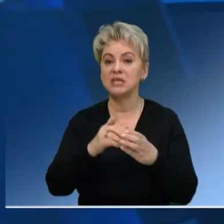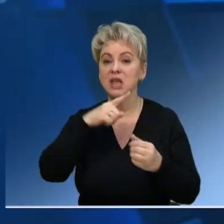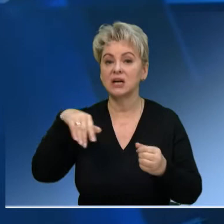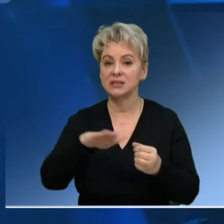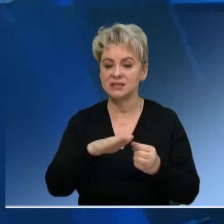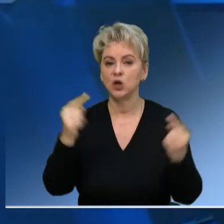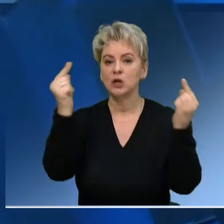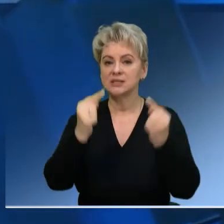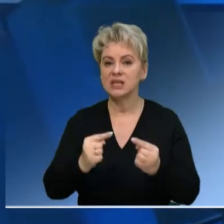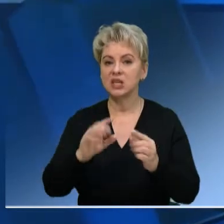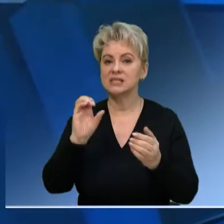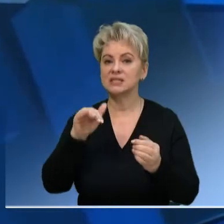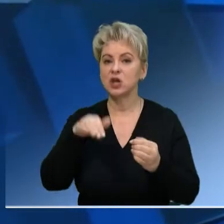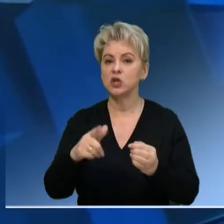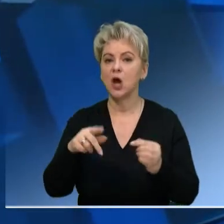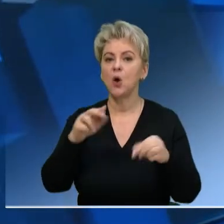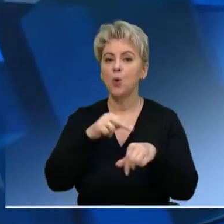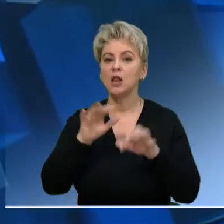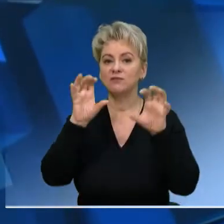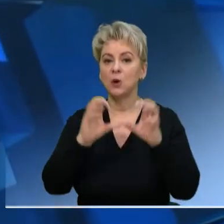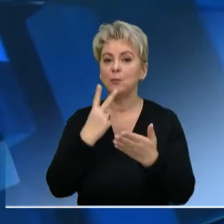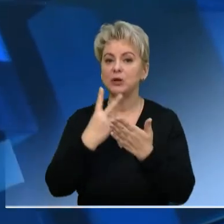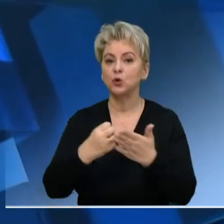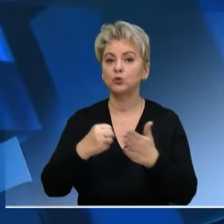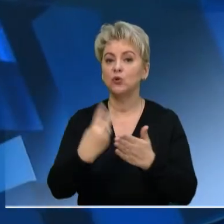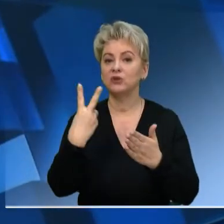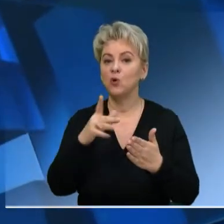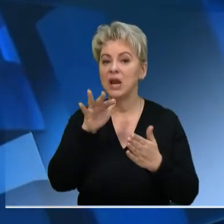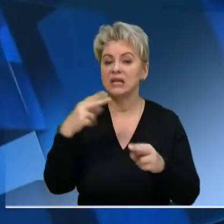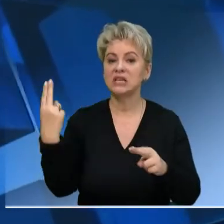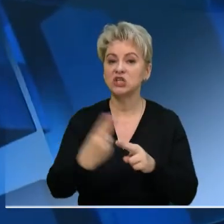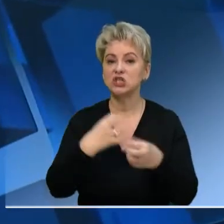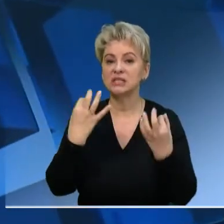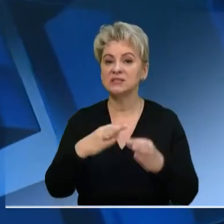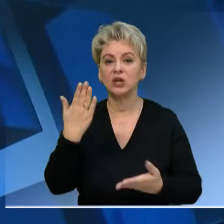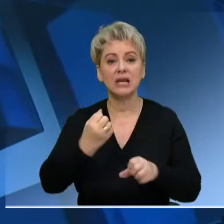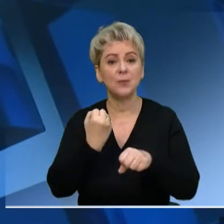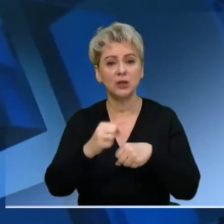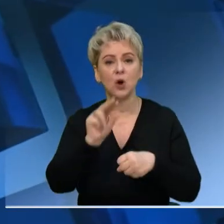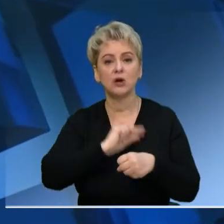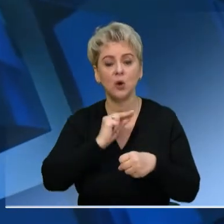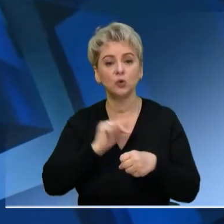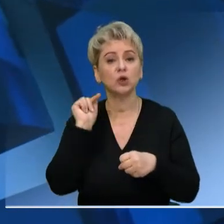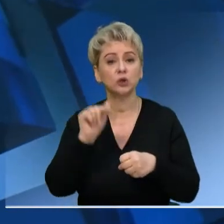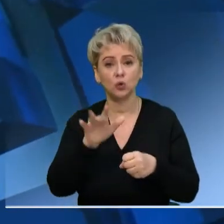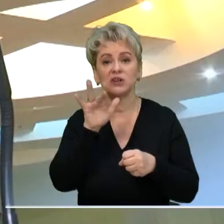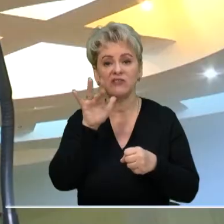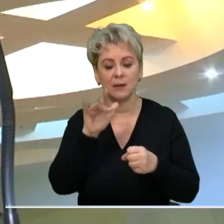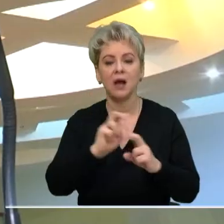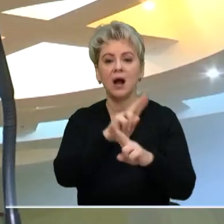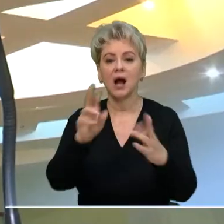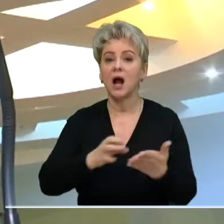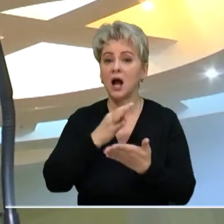России. Соответствующая статья Уголовного кодекса предусматривает до 2 лет лишения свободы либо принудительной работы на тот же срок.